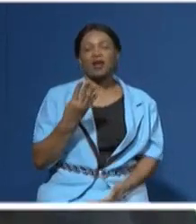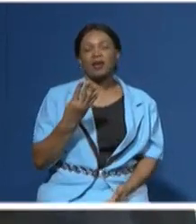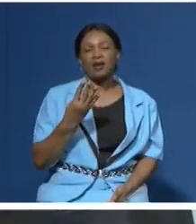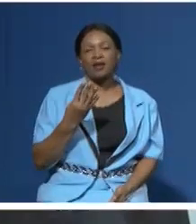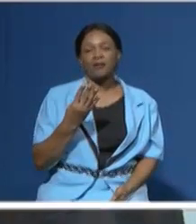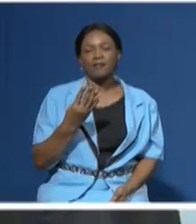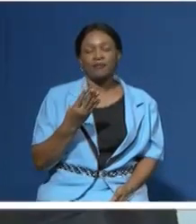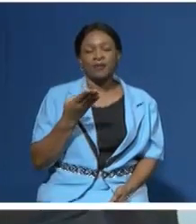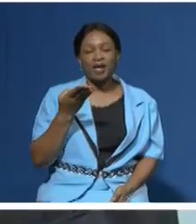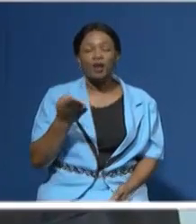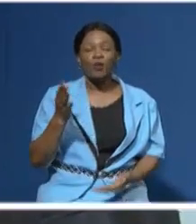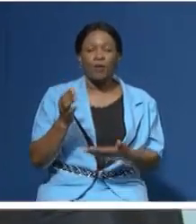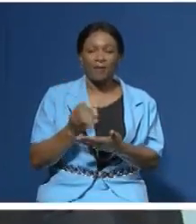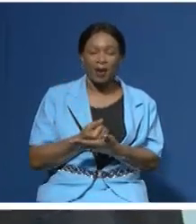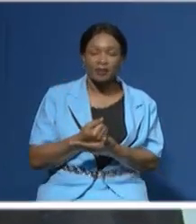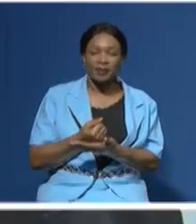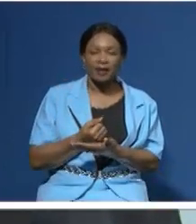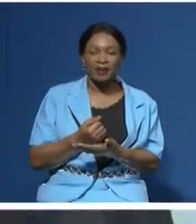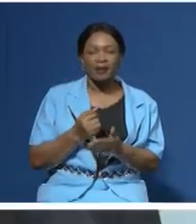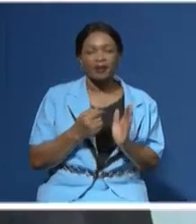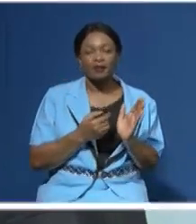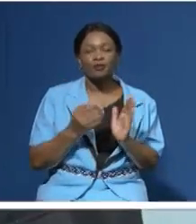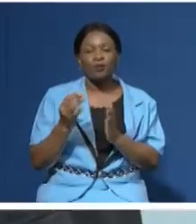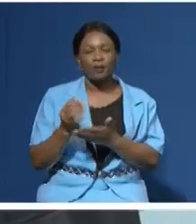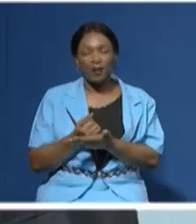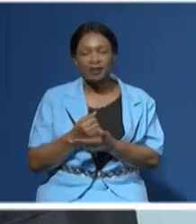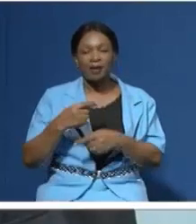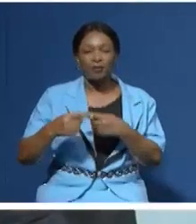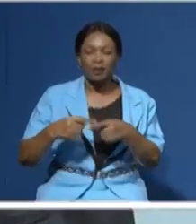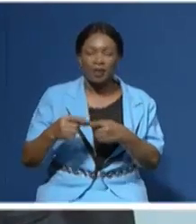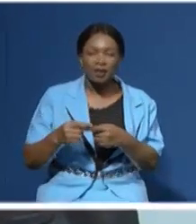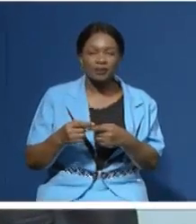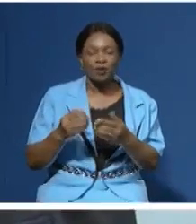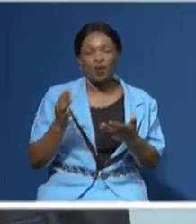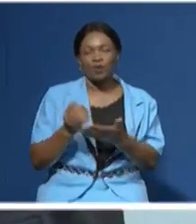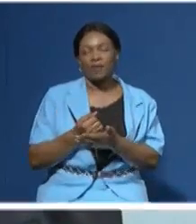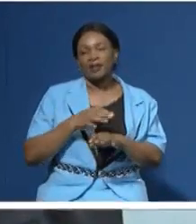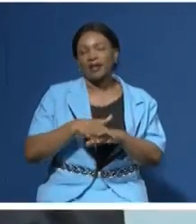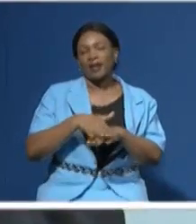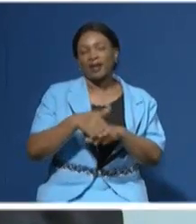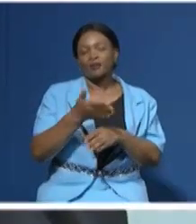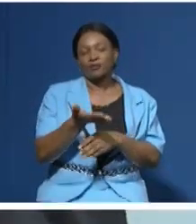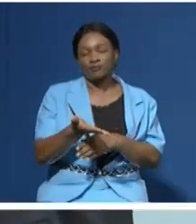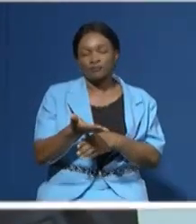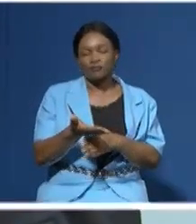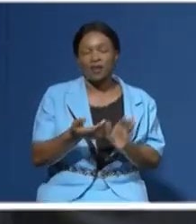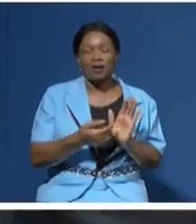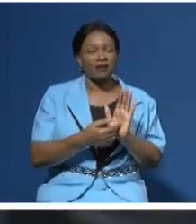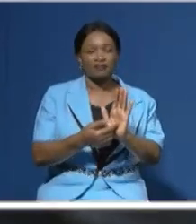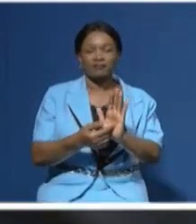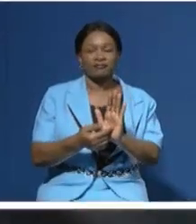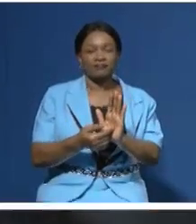hiki hapa ungekikata hapa kwa ki, yani hiki hapa kingekuwa kinaendeleza, ndio unapata kielelezo hiki kama hii rula